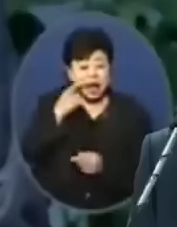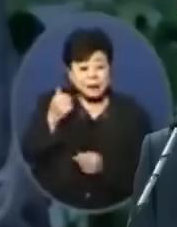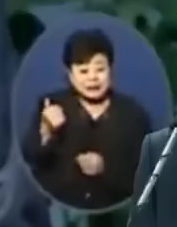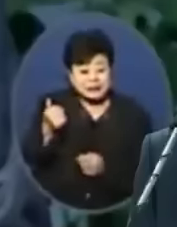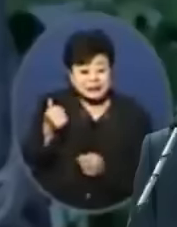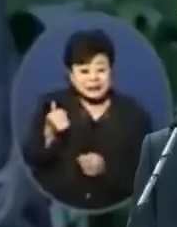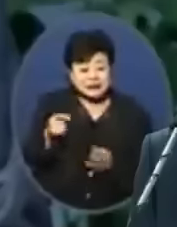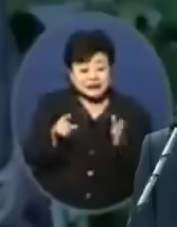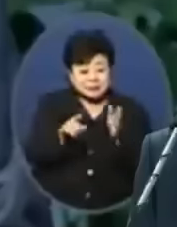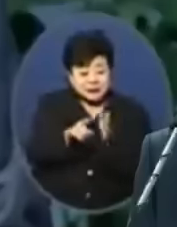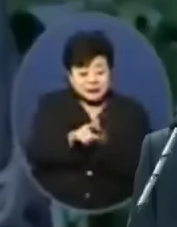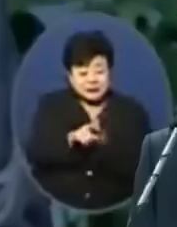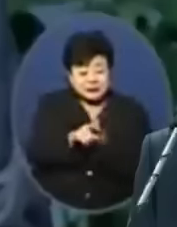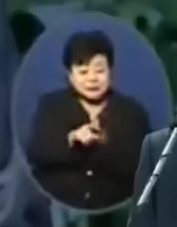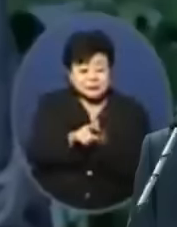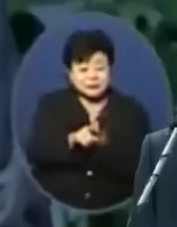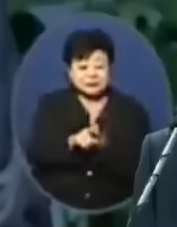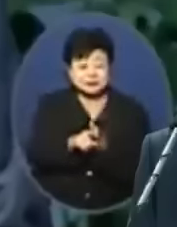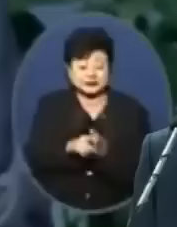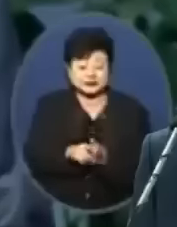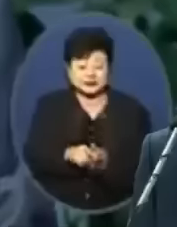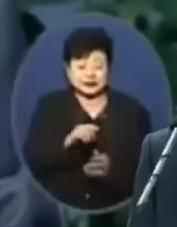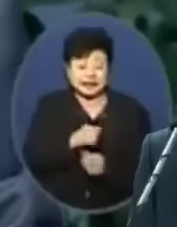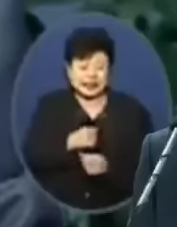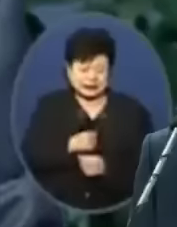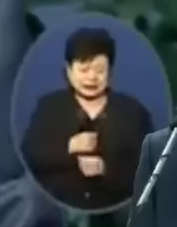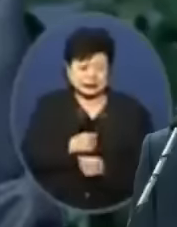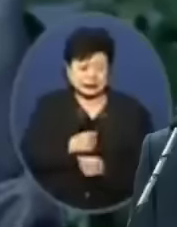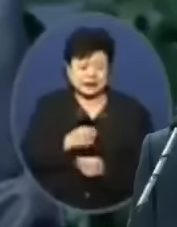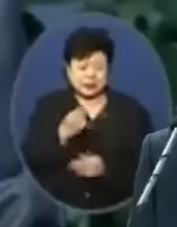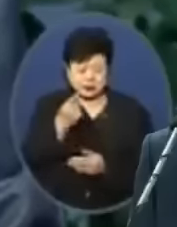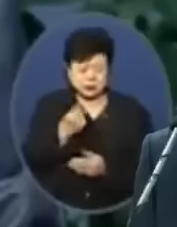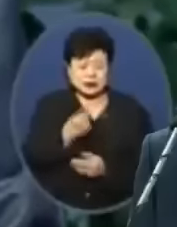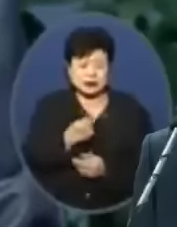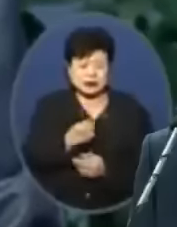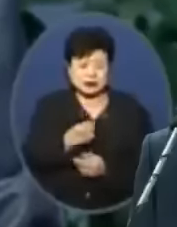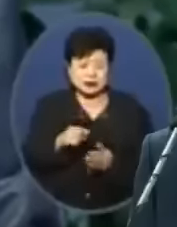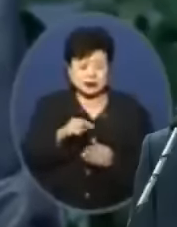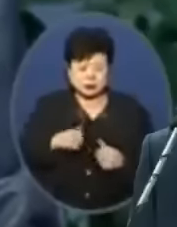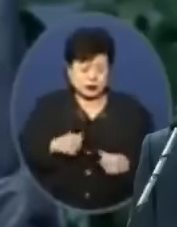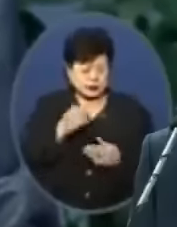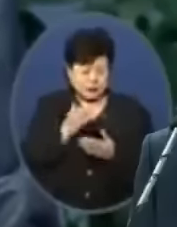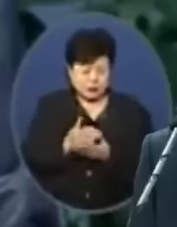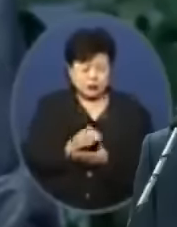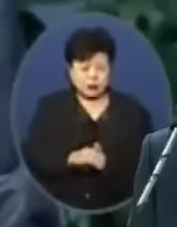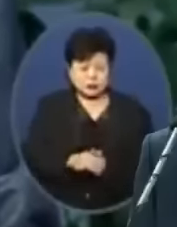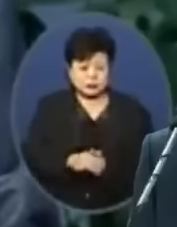아버지가 천국에 올 때가 가까웠으니 절대로 믿음을 포기하지 마십시오.